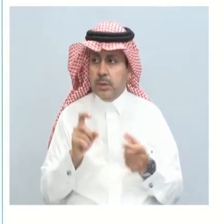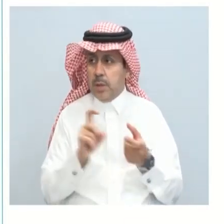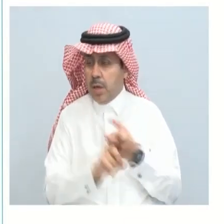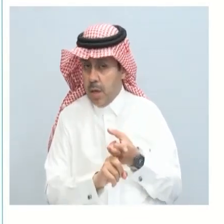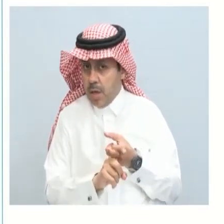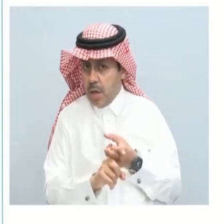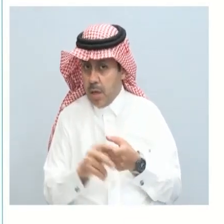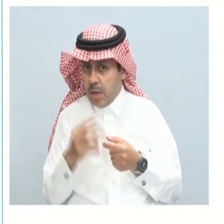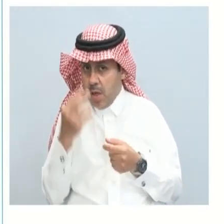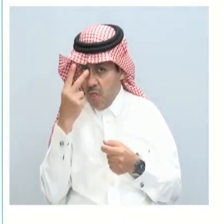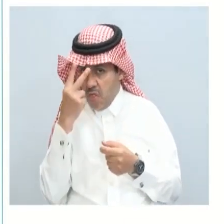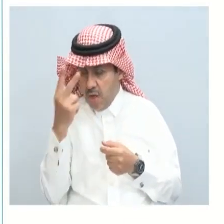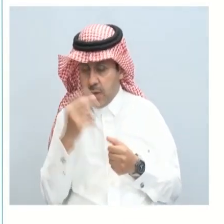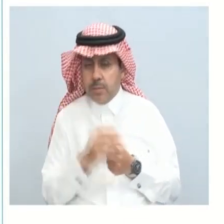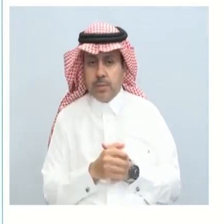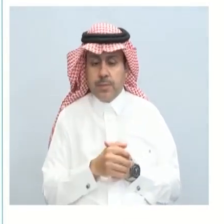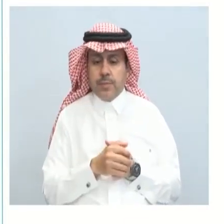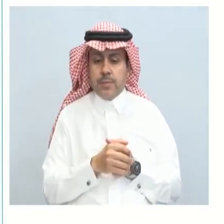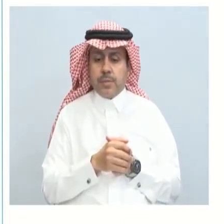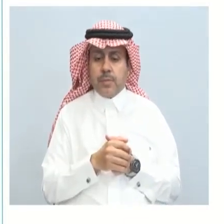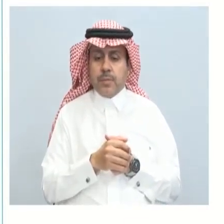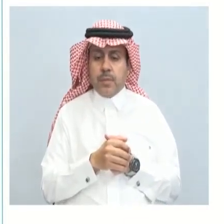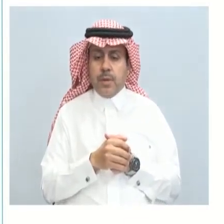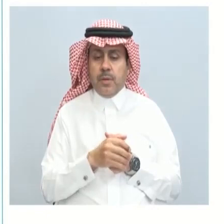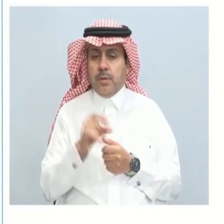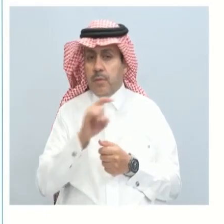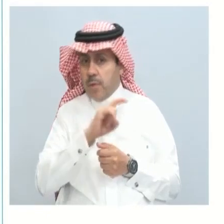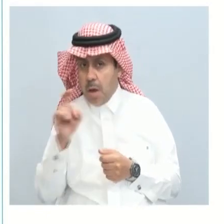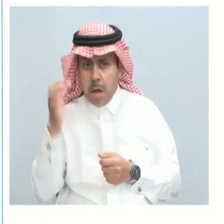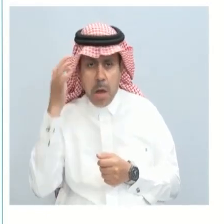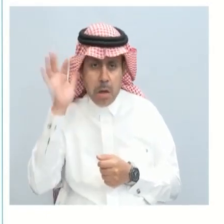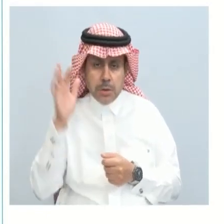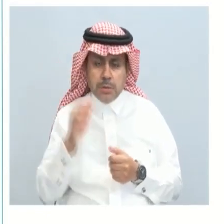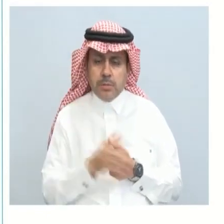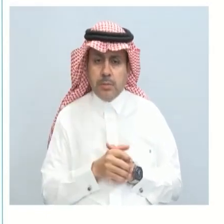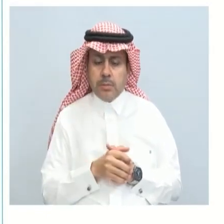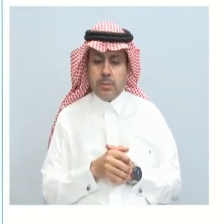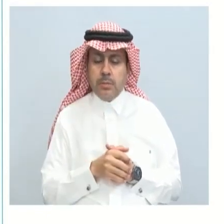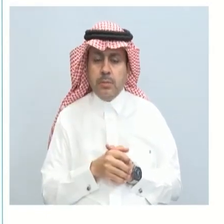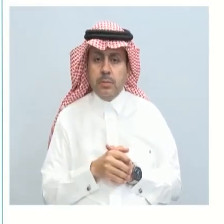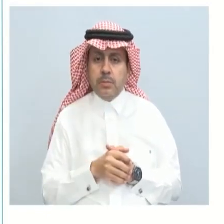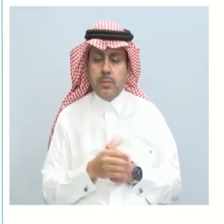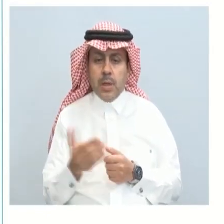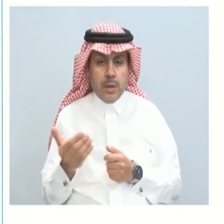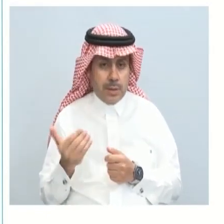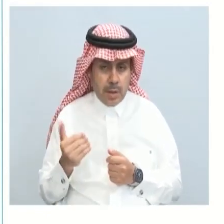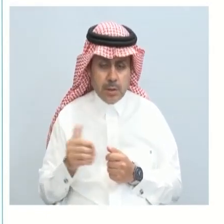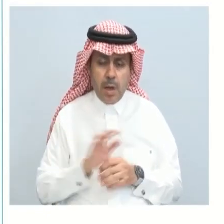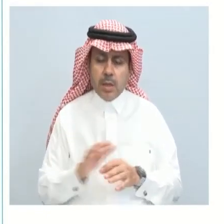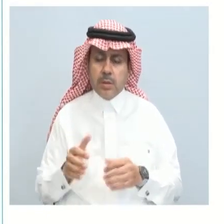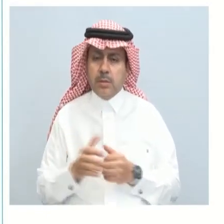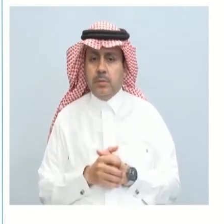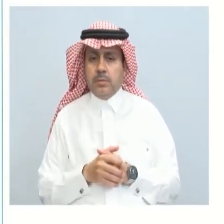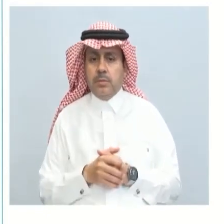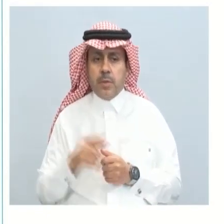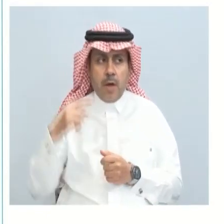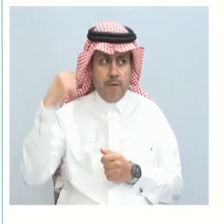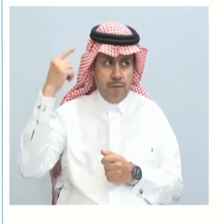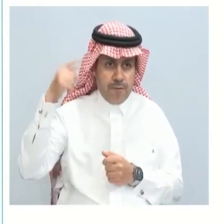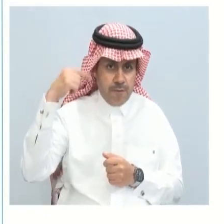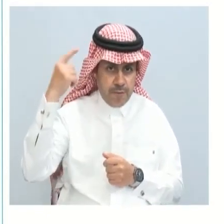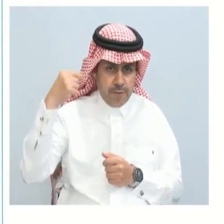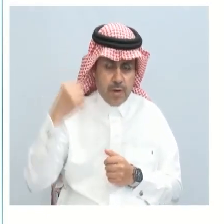من طلقها الثاني فان طلقها فلا جناح عليهما ان يتراجع ان ظن ان